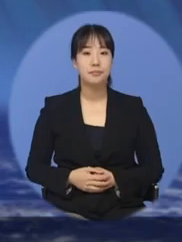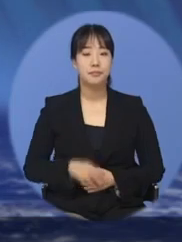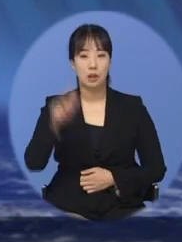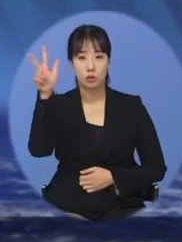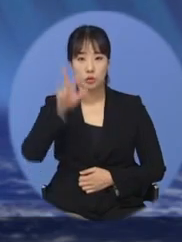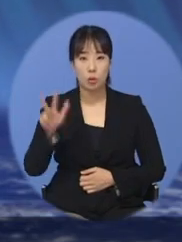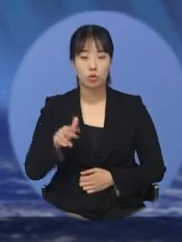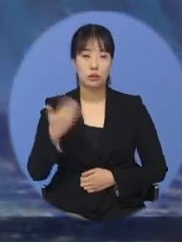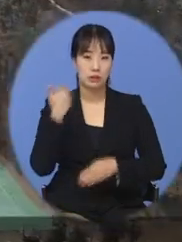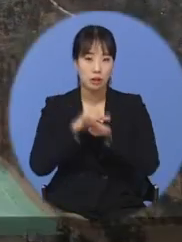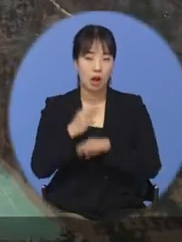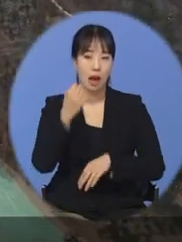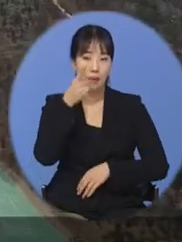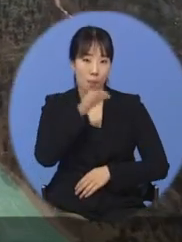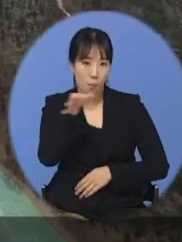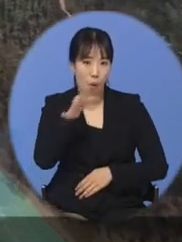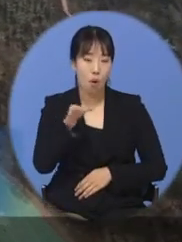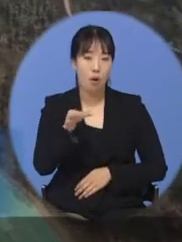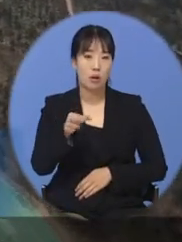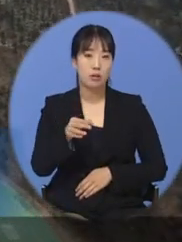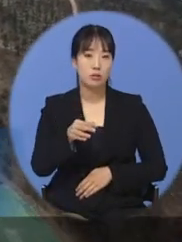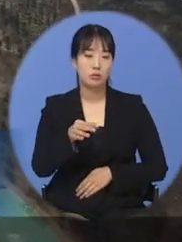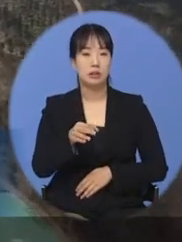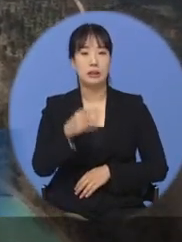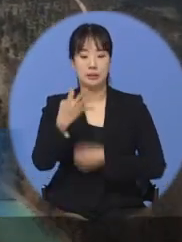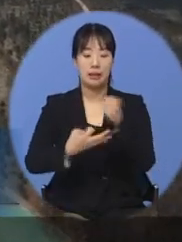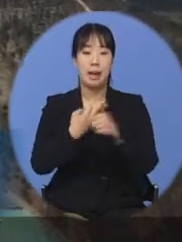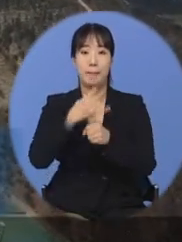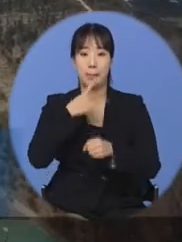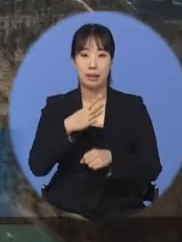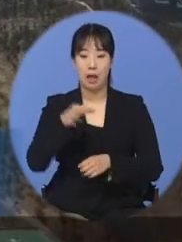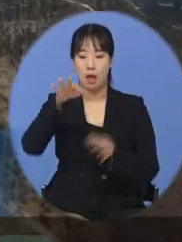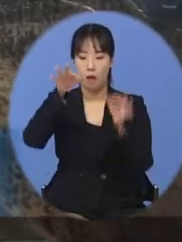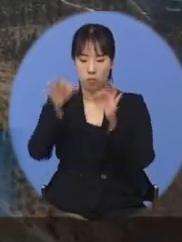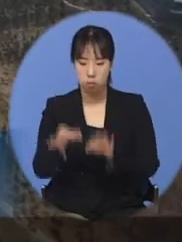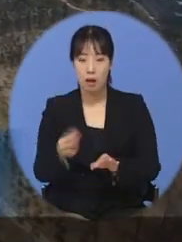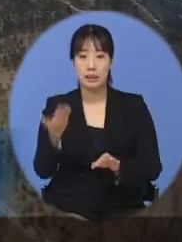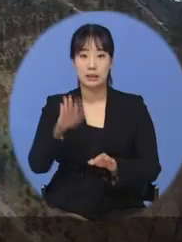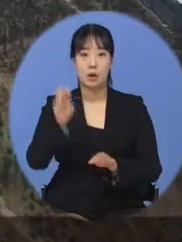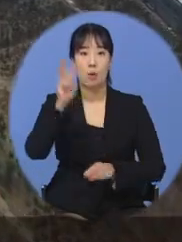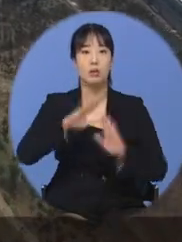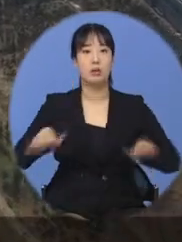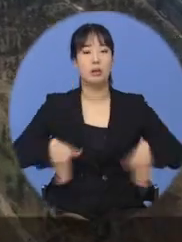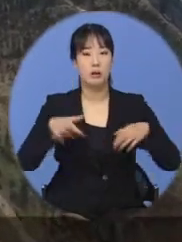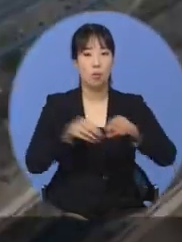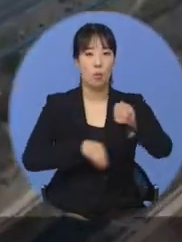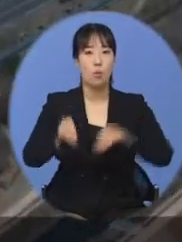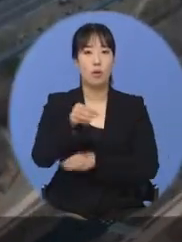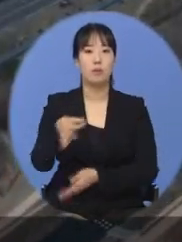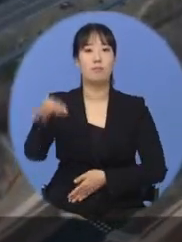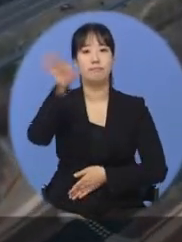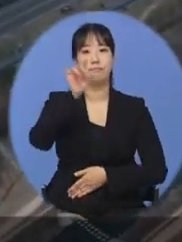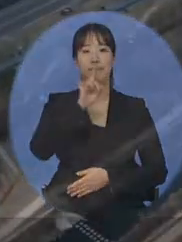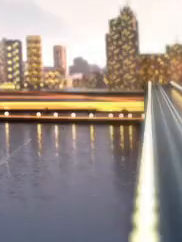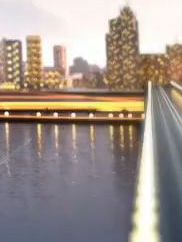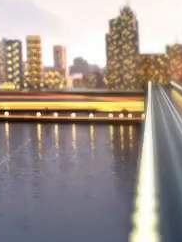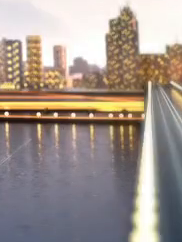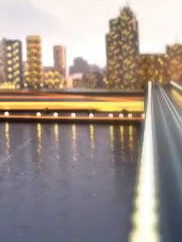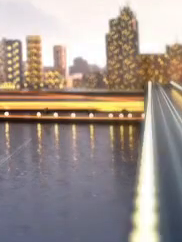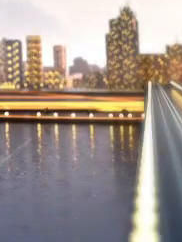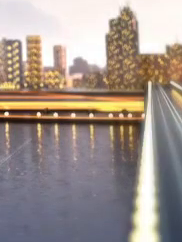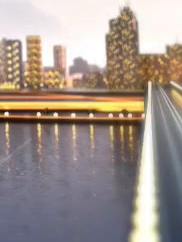전국의 전월세 가격이 14년 만에 하락했지만 광주 전남 지역은 상승 기조를 이어갔습니다. 목표했습니다.